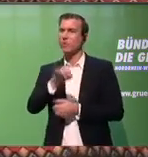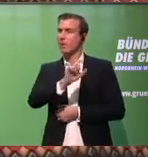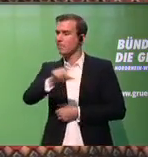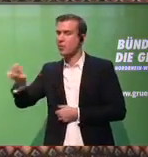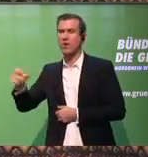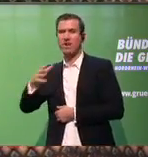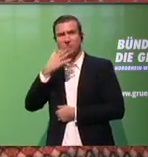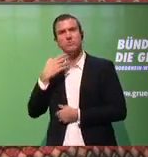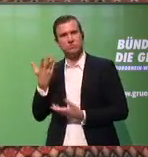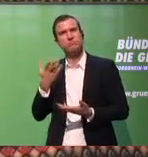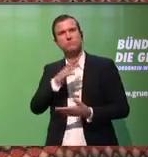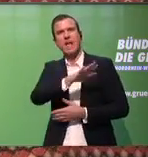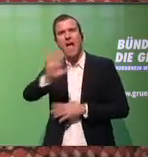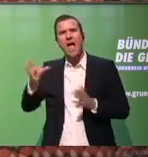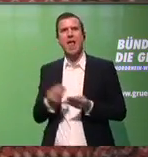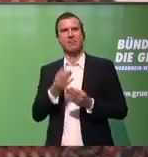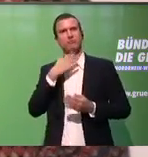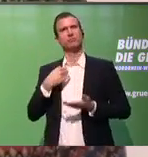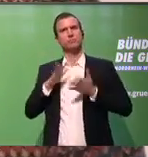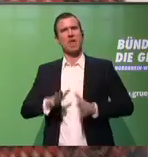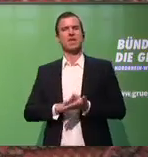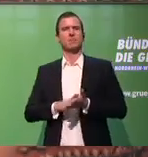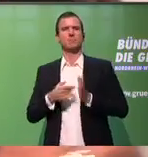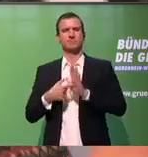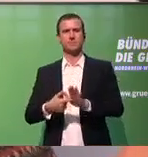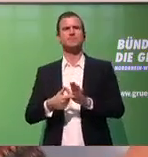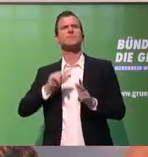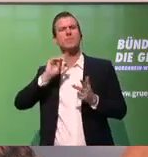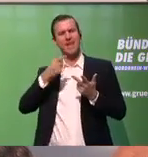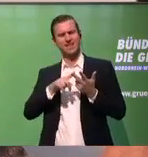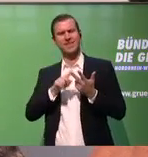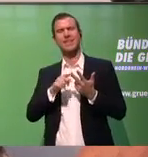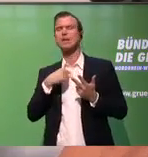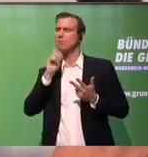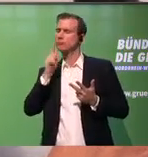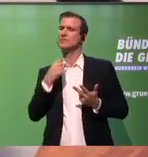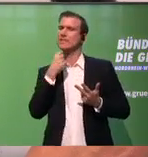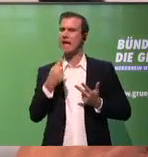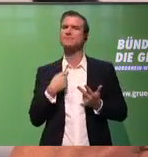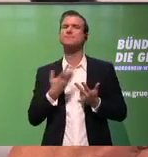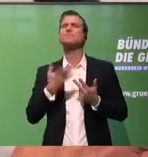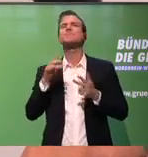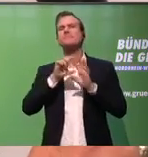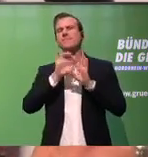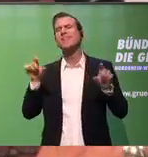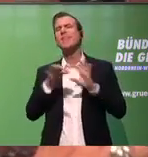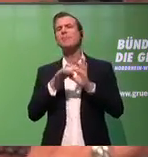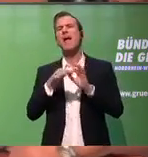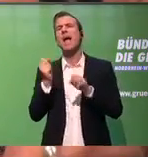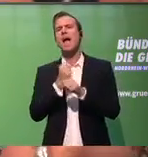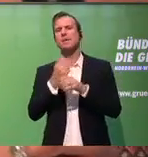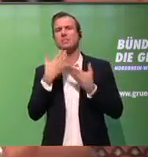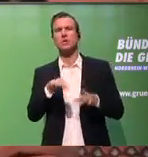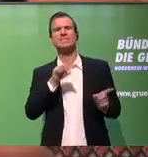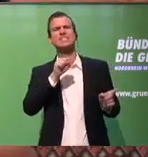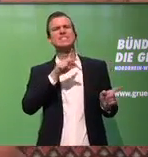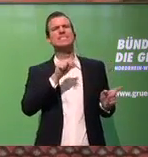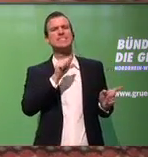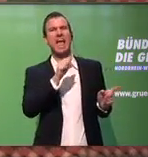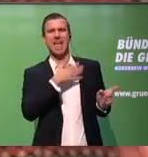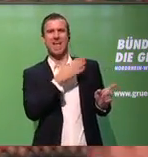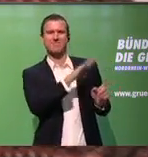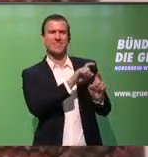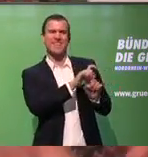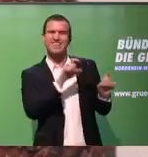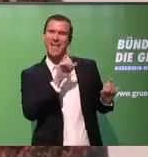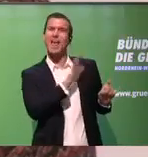und Bürgern überall bestehen will. Das Dritte, was ich ansprechen muss, betrifft die Arbeitslosigkeit. SCA Gas-Thema